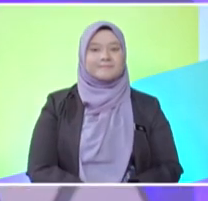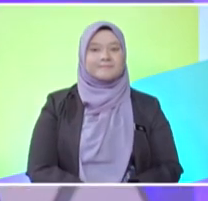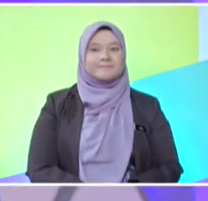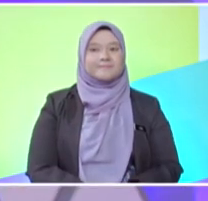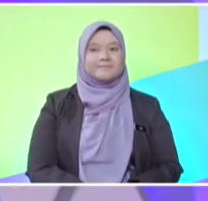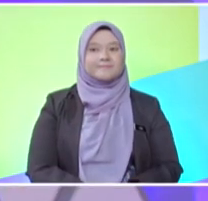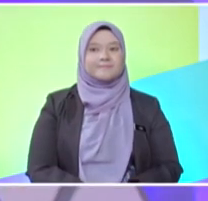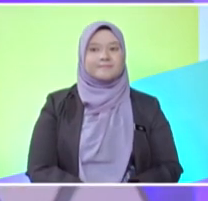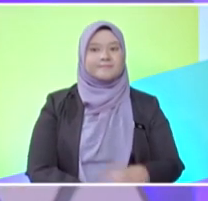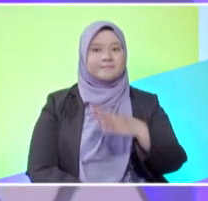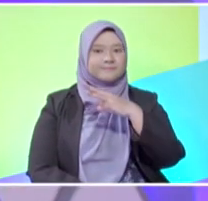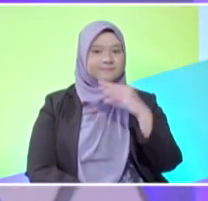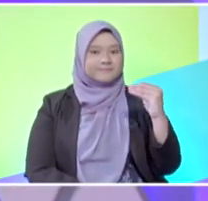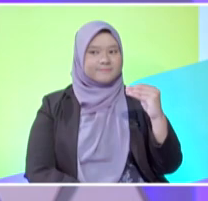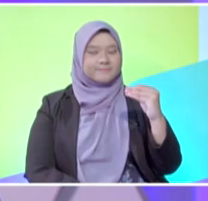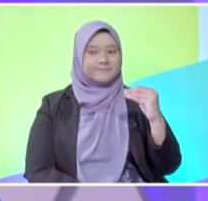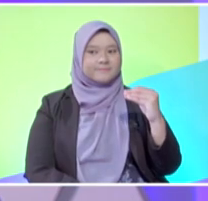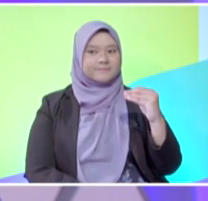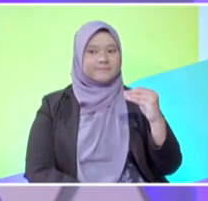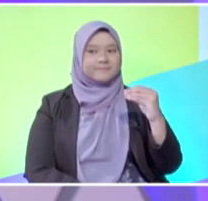lehe yang panjang oke